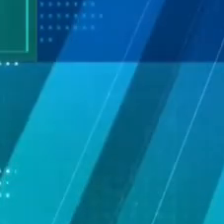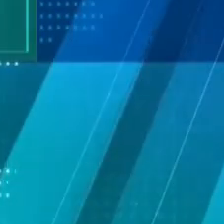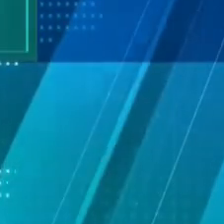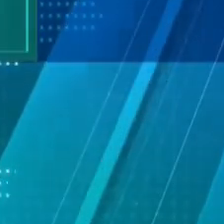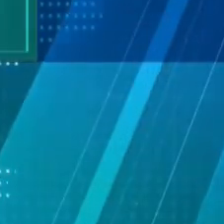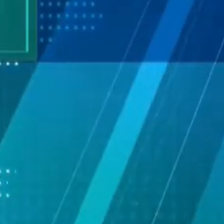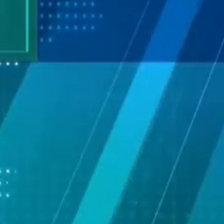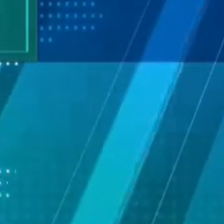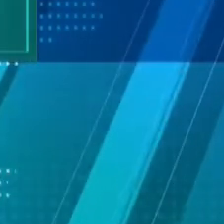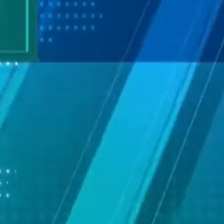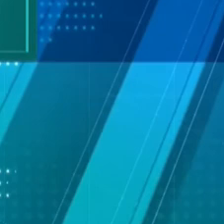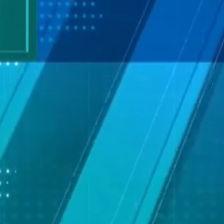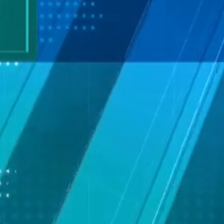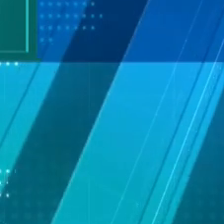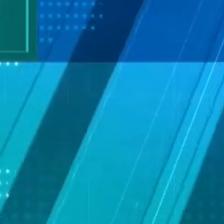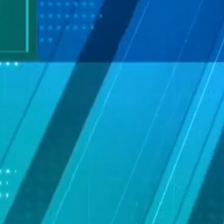Дякую!